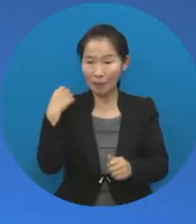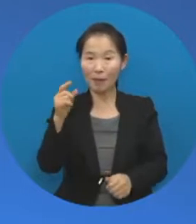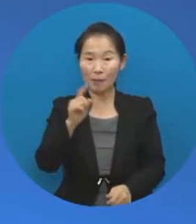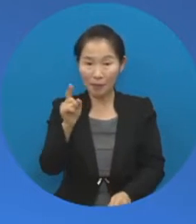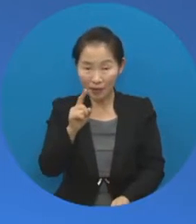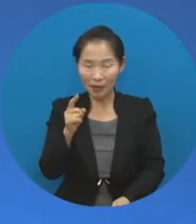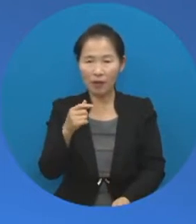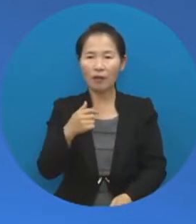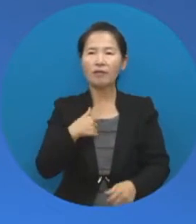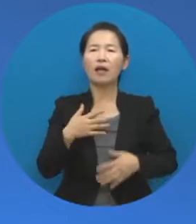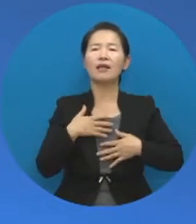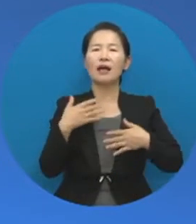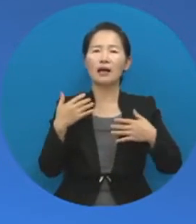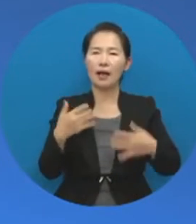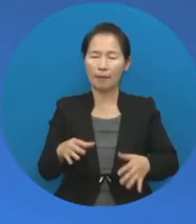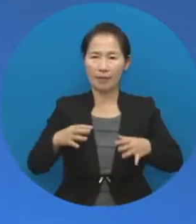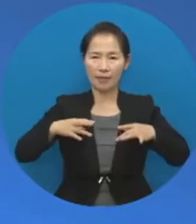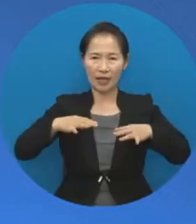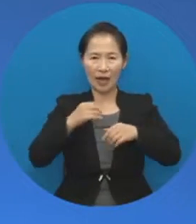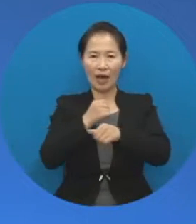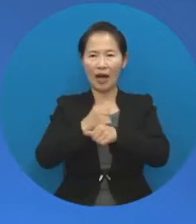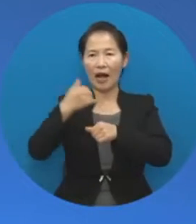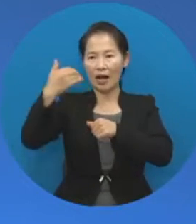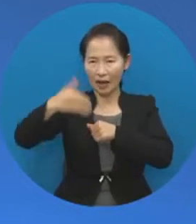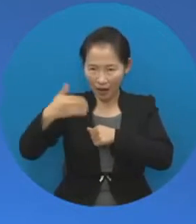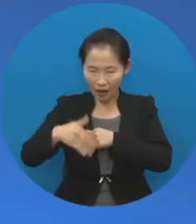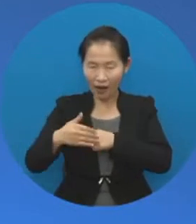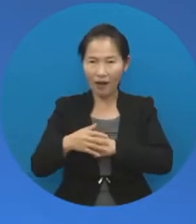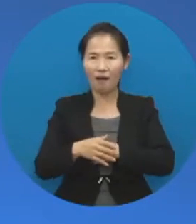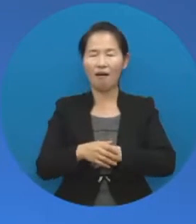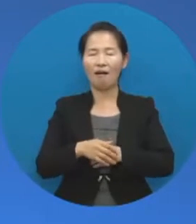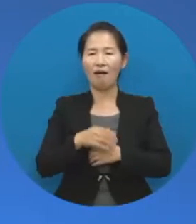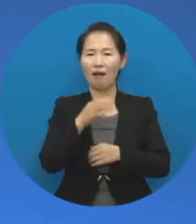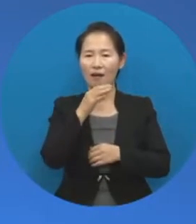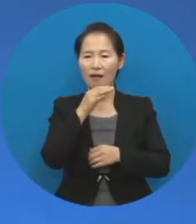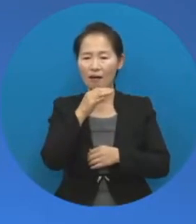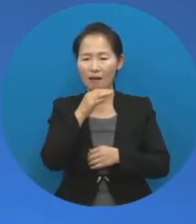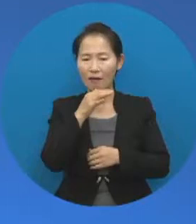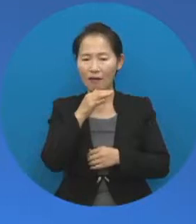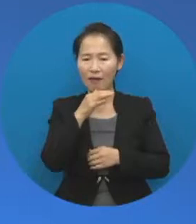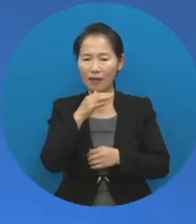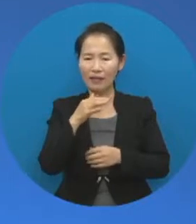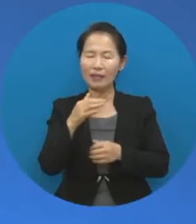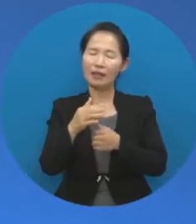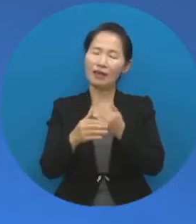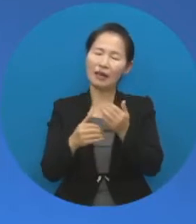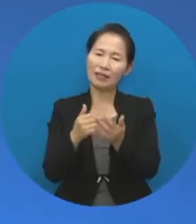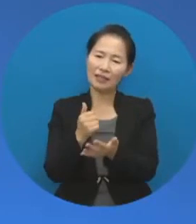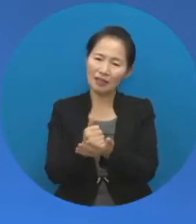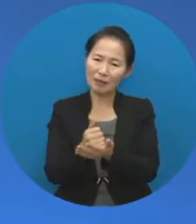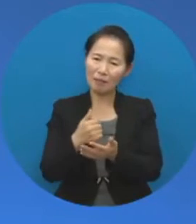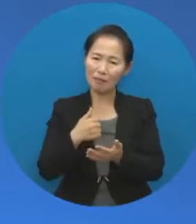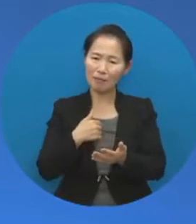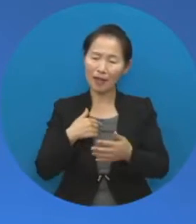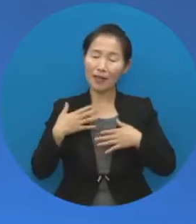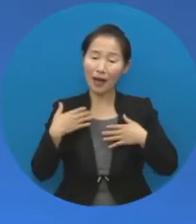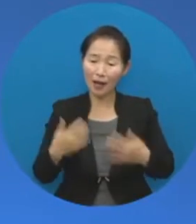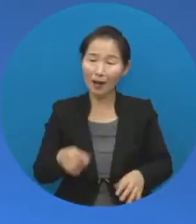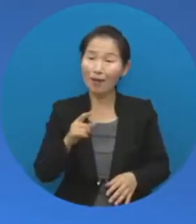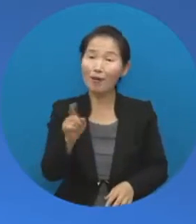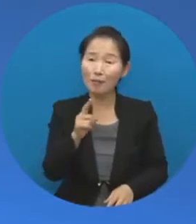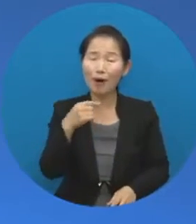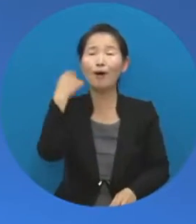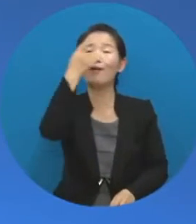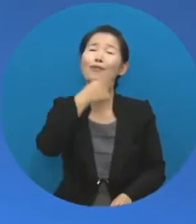내 약함을 자랑하라 였어요. 제가 하나님께 하나님 제 약함은 이 얼굴인데 얼굴을 어디